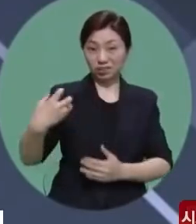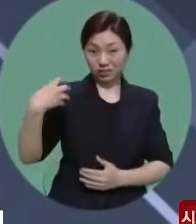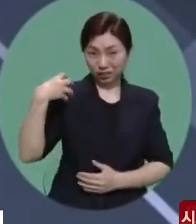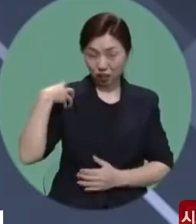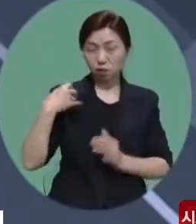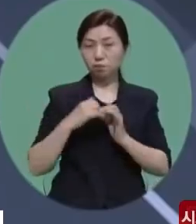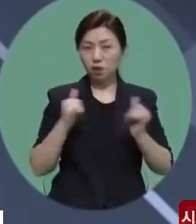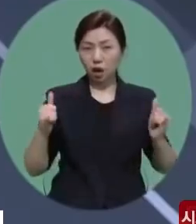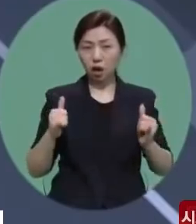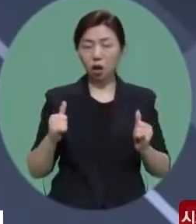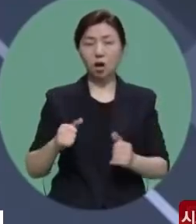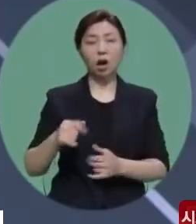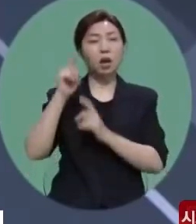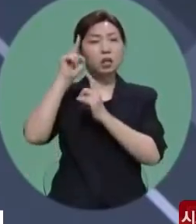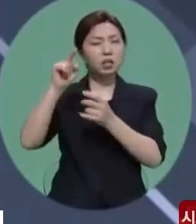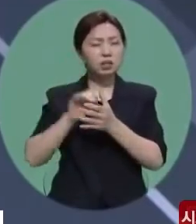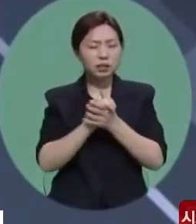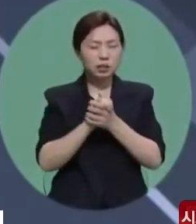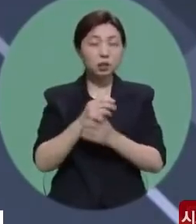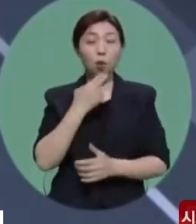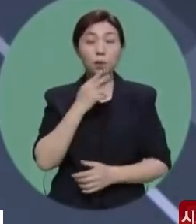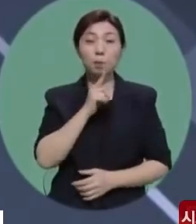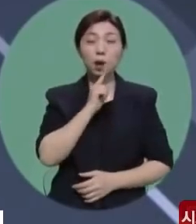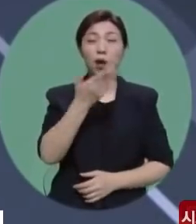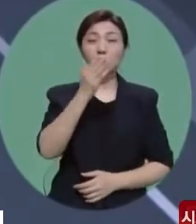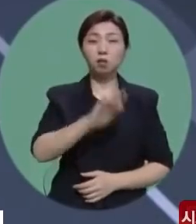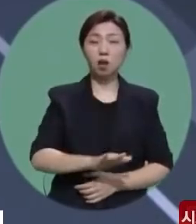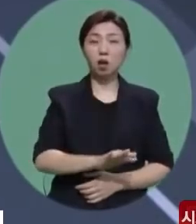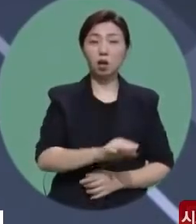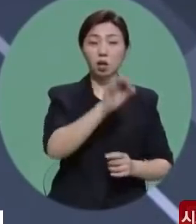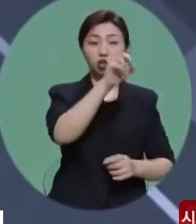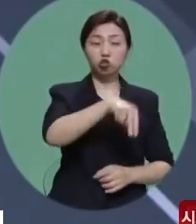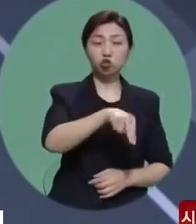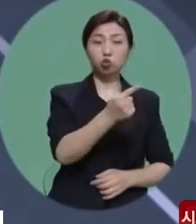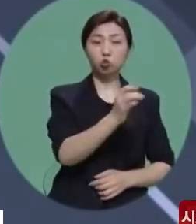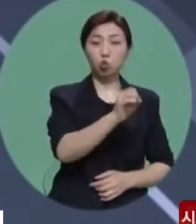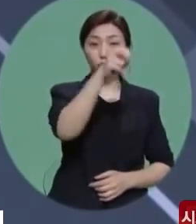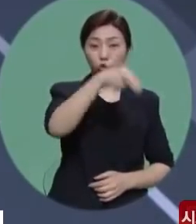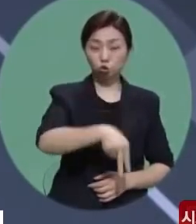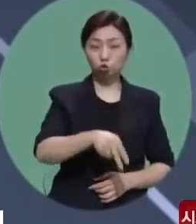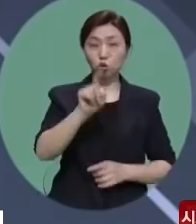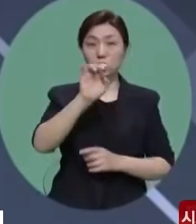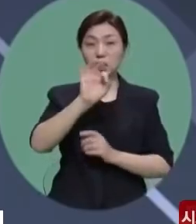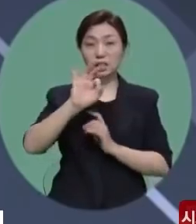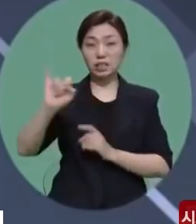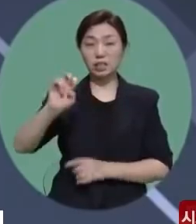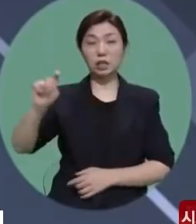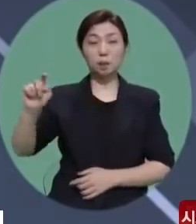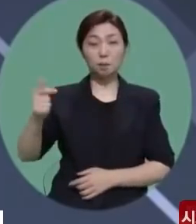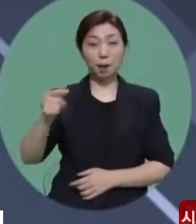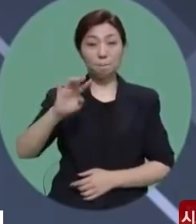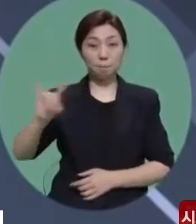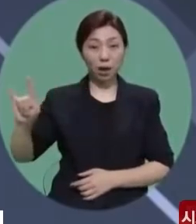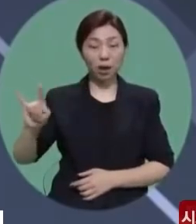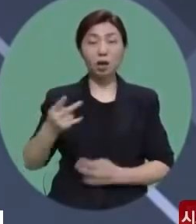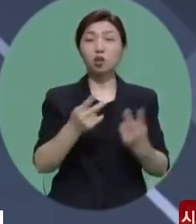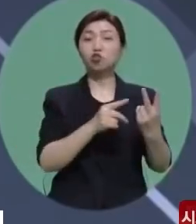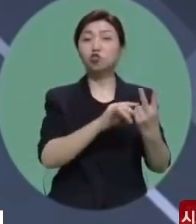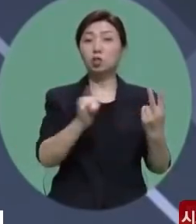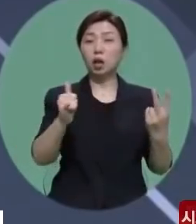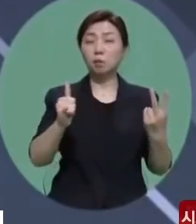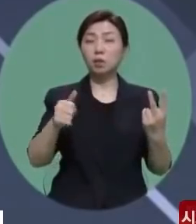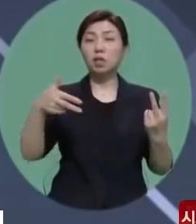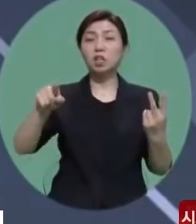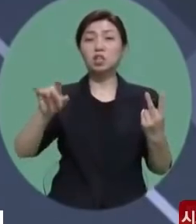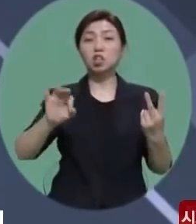했는데 유동균 김만 배가 우리 이후 보니 며 축구는 중에 축원 이라는 정 진상 김 용 과 이